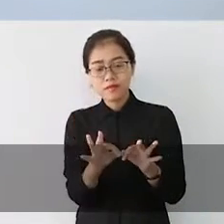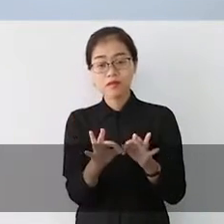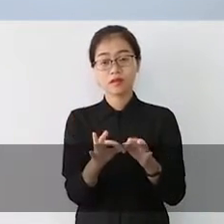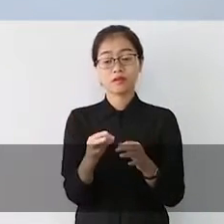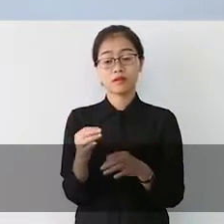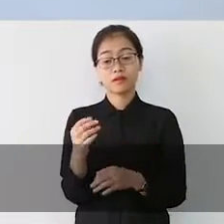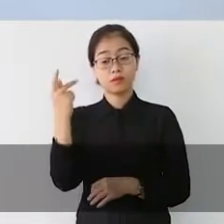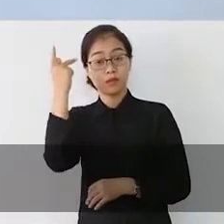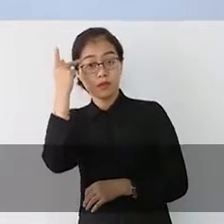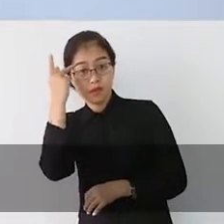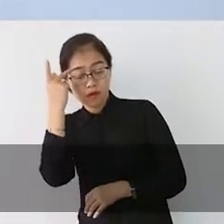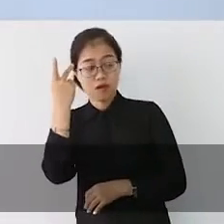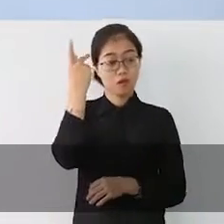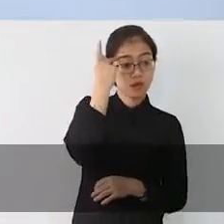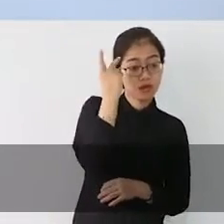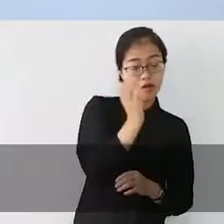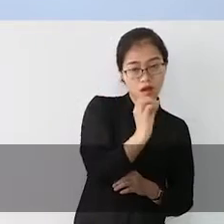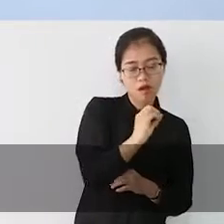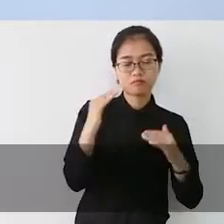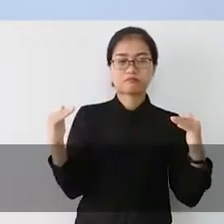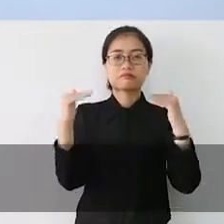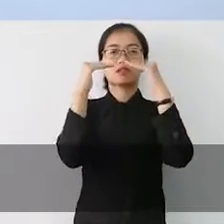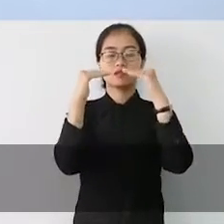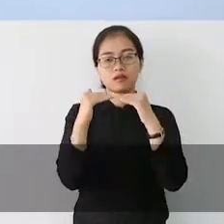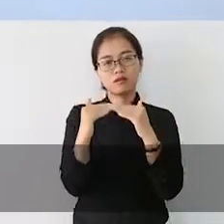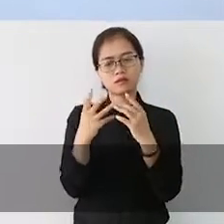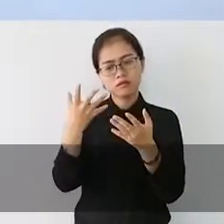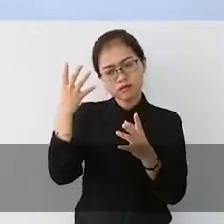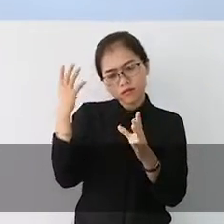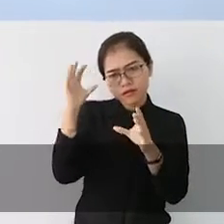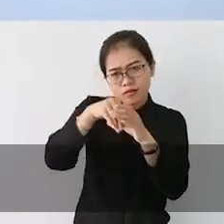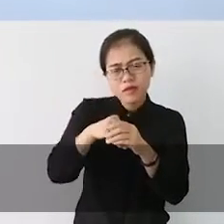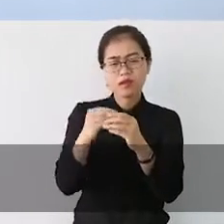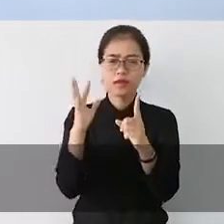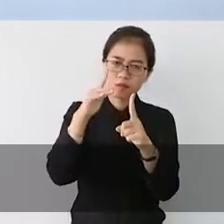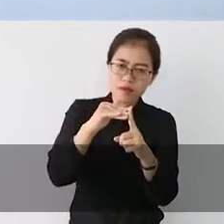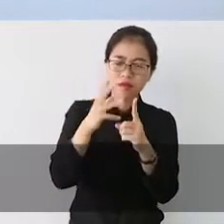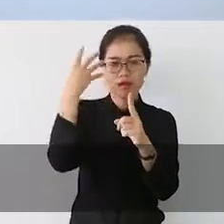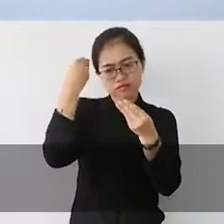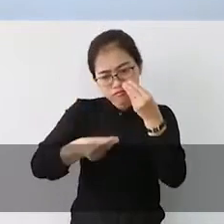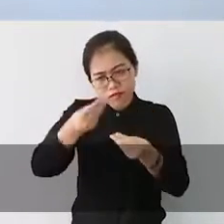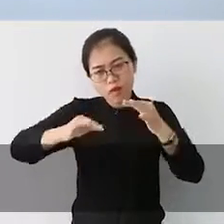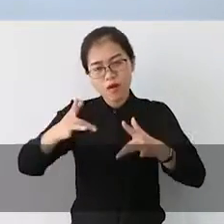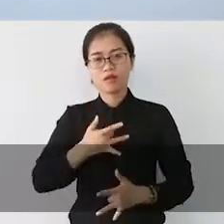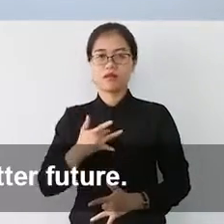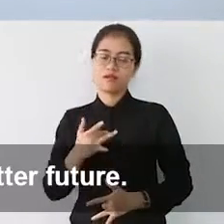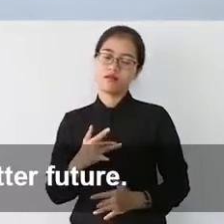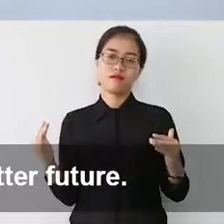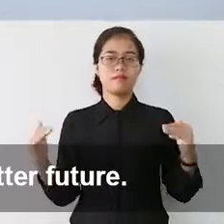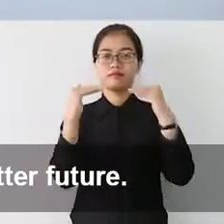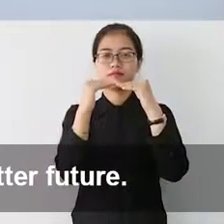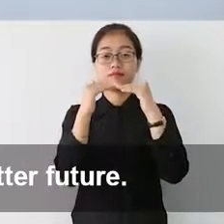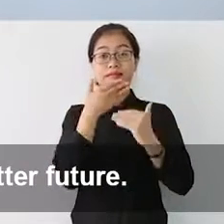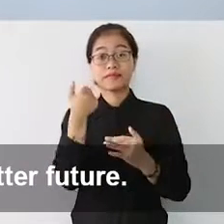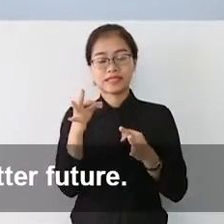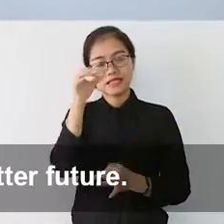rằng người khuyết tật có quyền bình đẳng trong việc tham gia, đóng góp và hưởng lợi từ quá trình phát triển của xã hội. Đặc biệt với các bạn sinh viên khuyết tật thì việc đảm